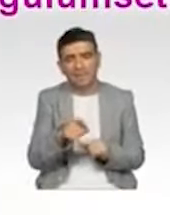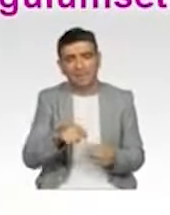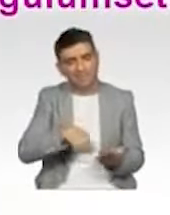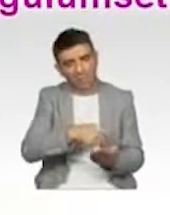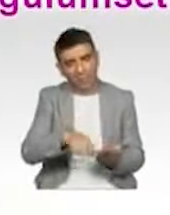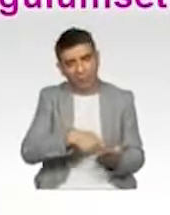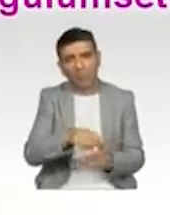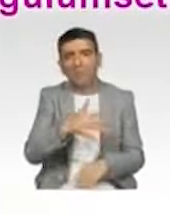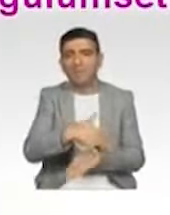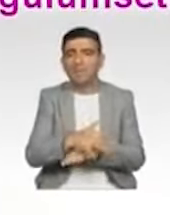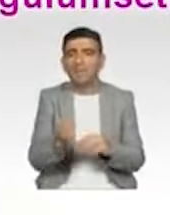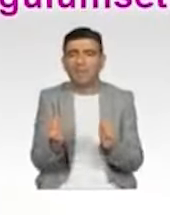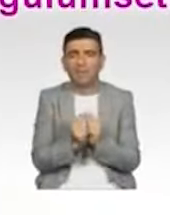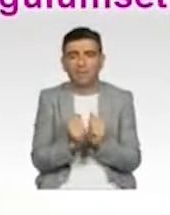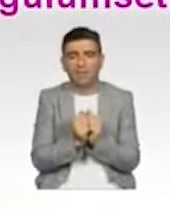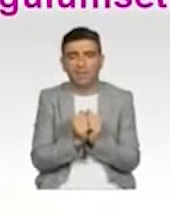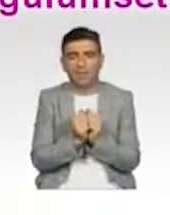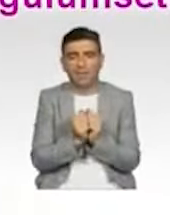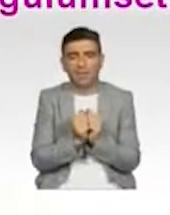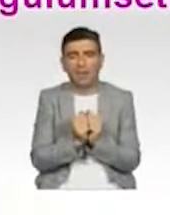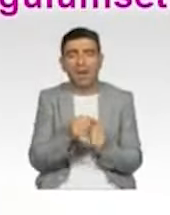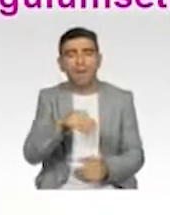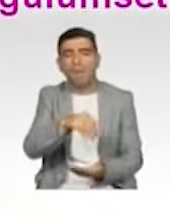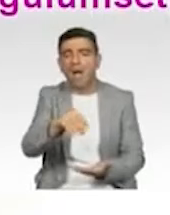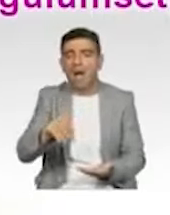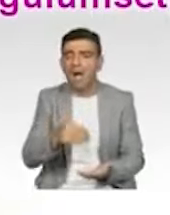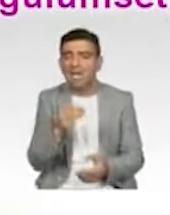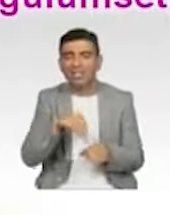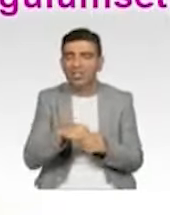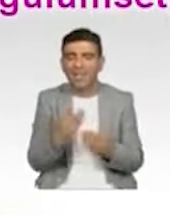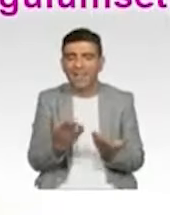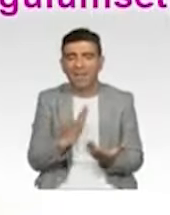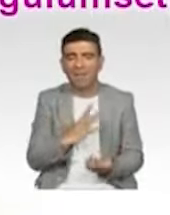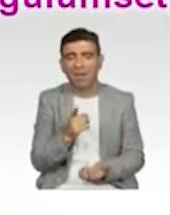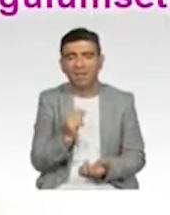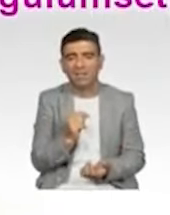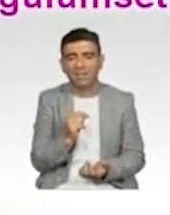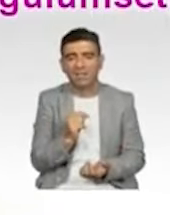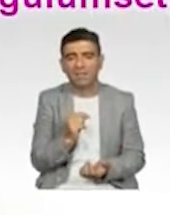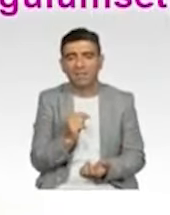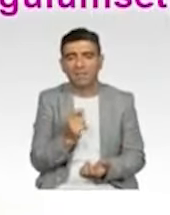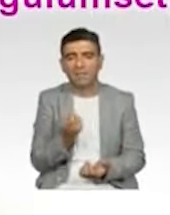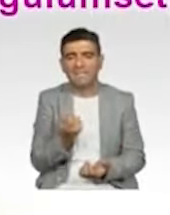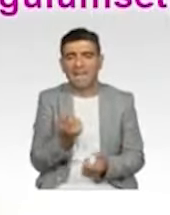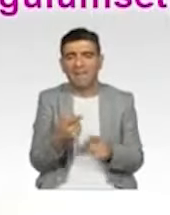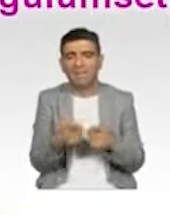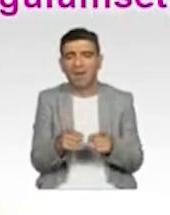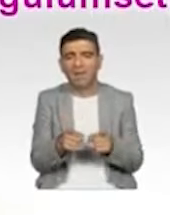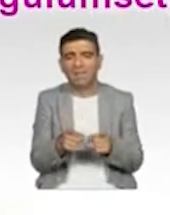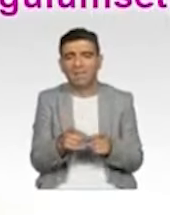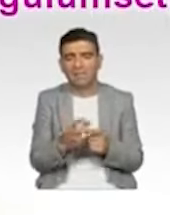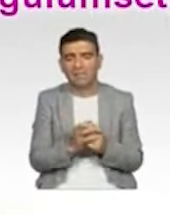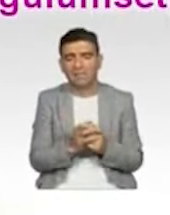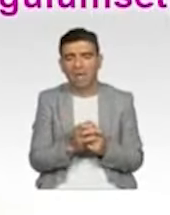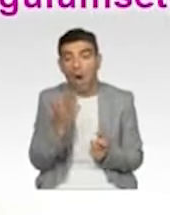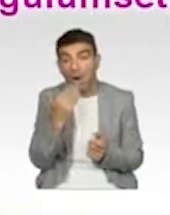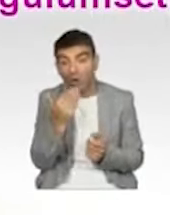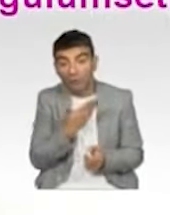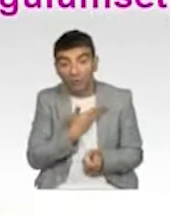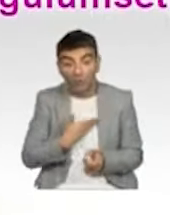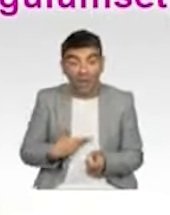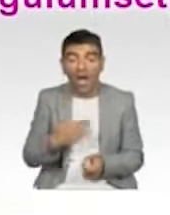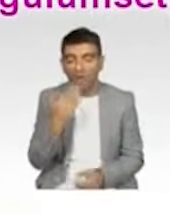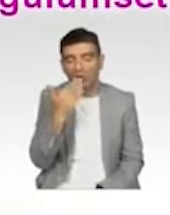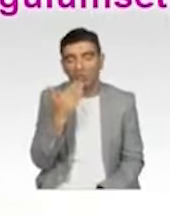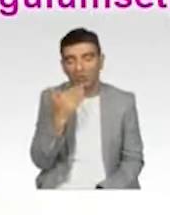Kavuruyorsun ıspanakla beraber. Şey baharat yapıyorsun. Ne kullanıyorsunuz siz? Baharatlarımız biraz farklı ve fazla. Yani acı mı seversiniz,